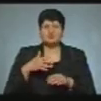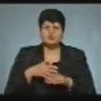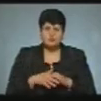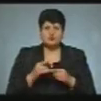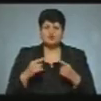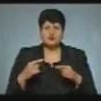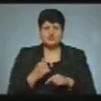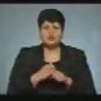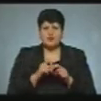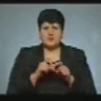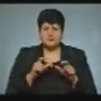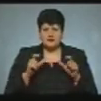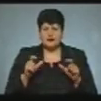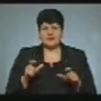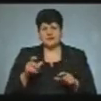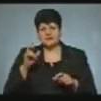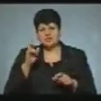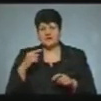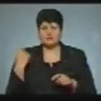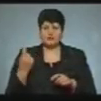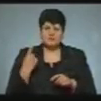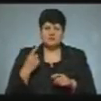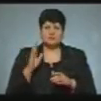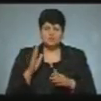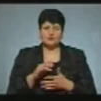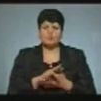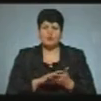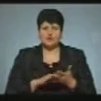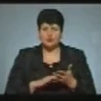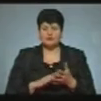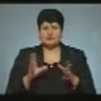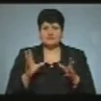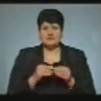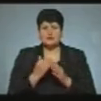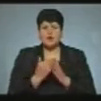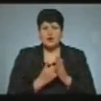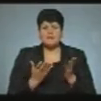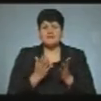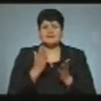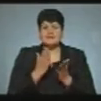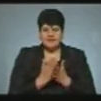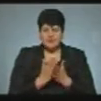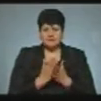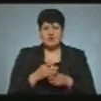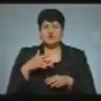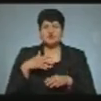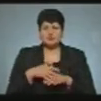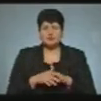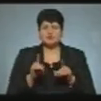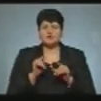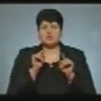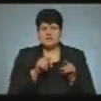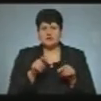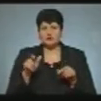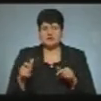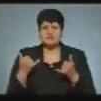інші аптеки, зокрема комунальні, обласні, будуть продовжувати ті всі програми, які є. Зрозуміло, що ті люди, які